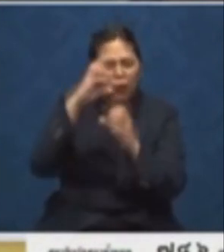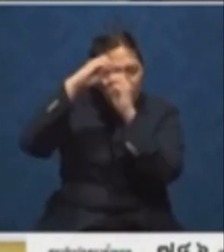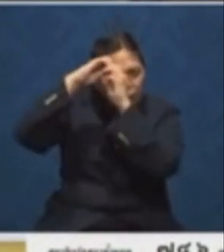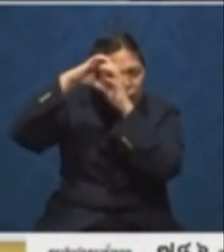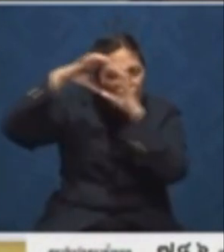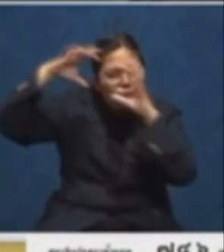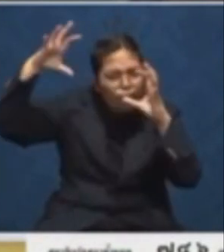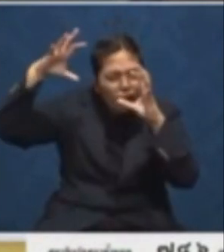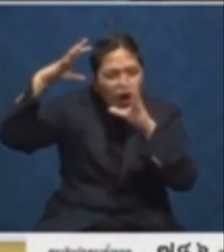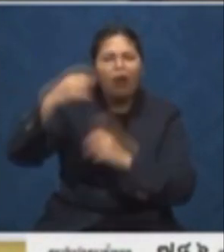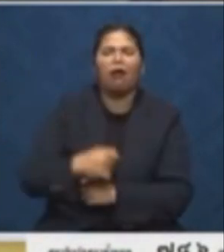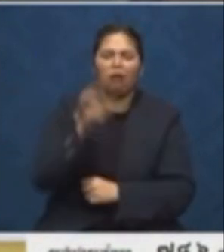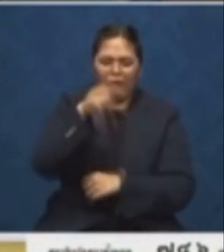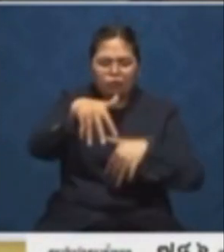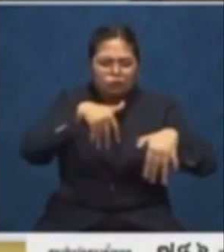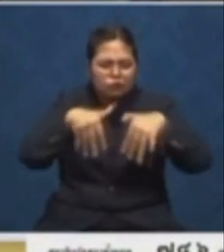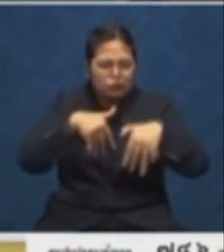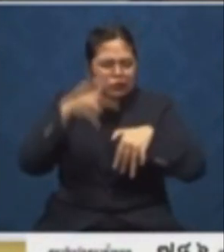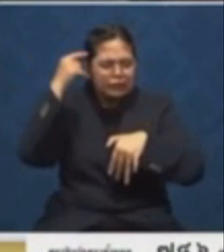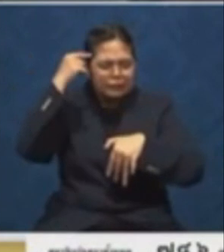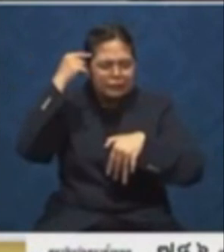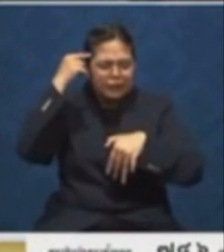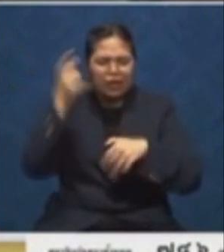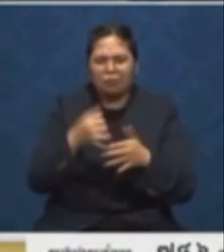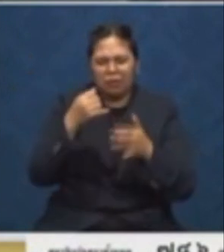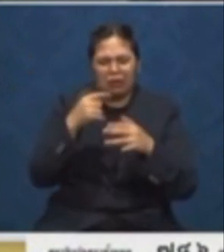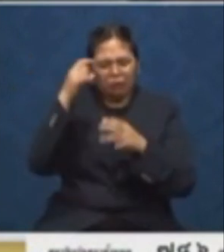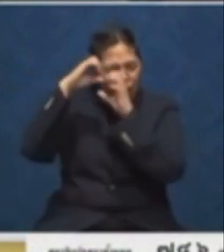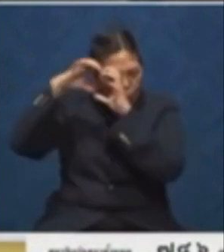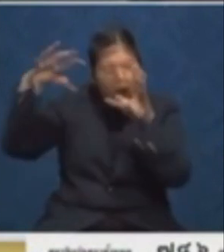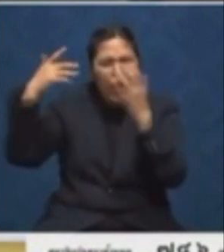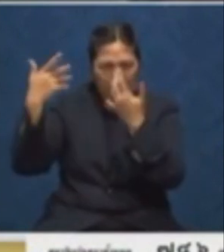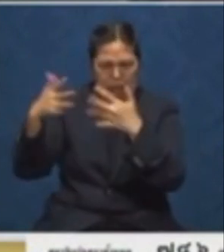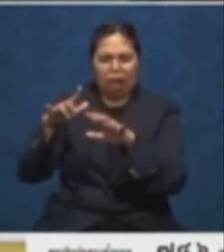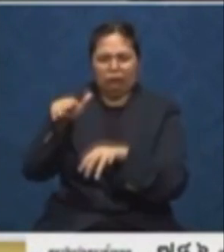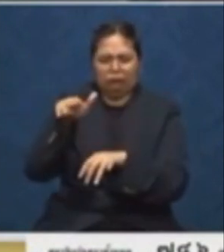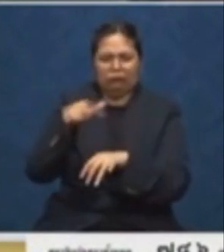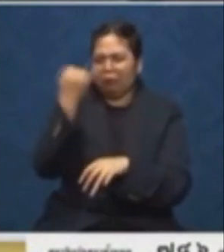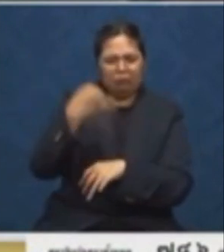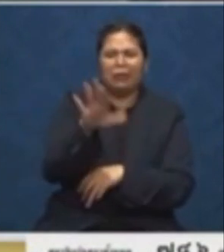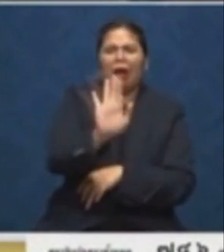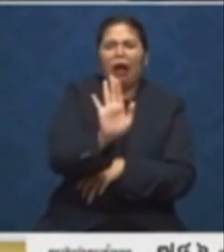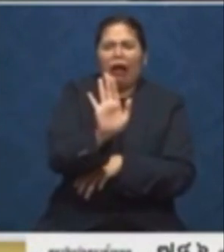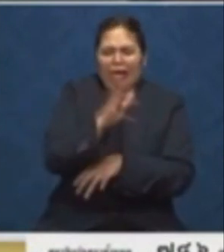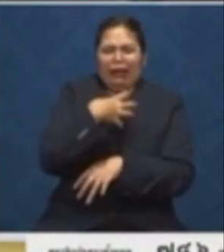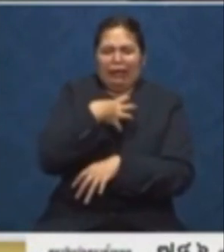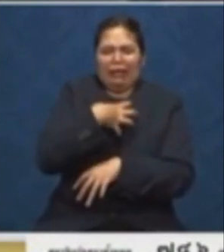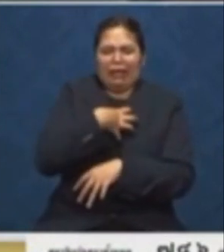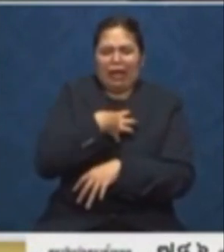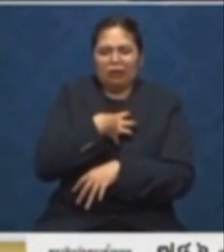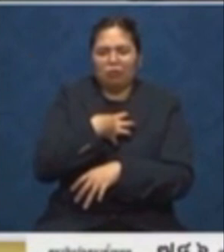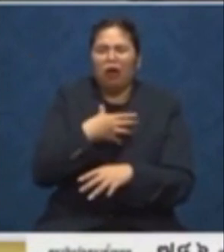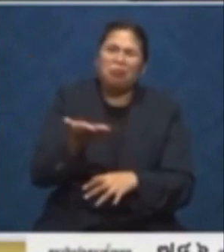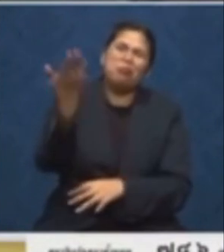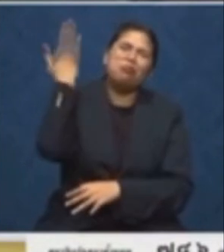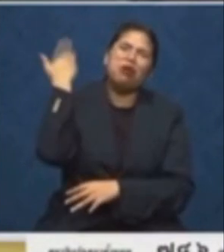ชนอย่าให้ประชาชนเขาผิดหวังและรัฐบาลที่ผ่านมาไปไม่รอดนั้นส่วน